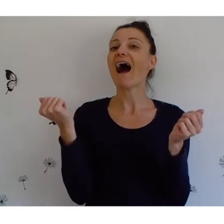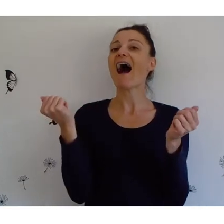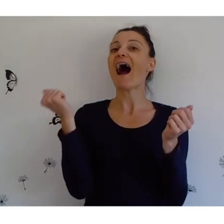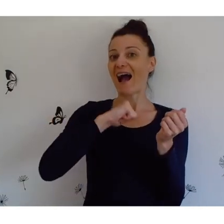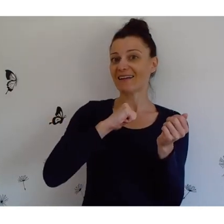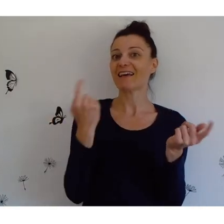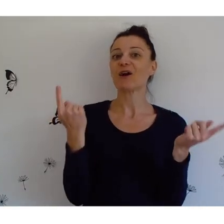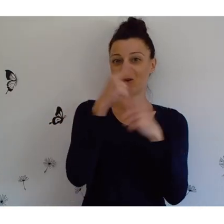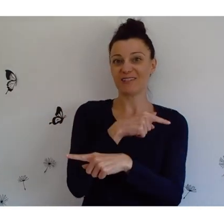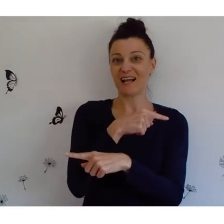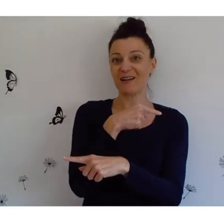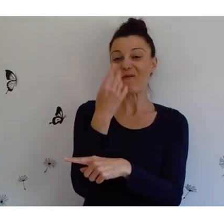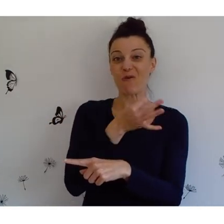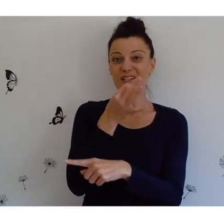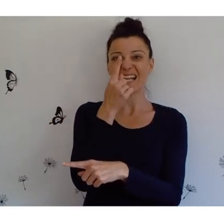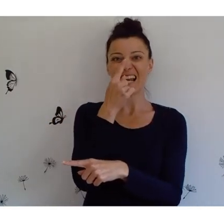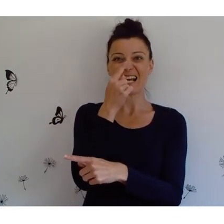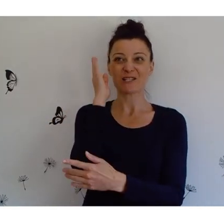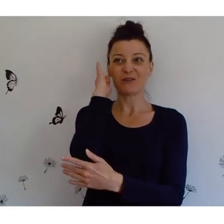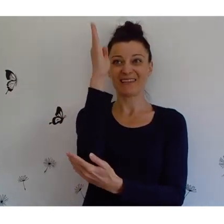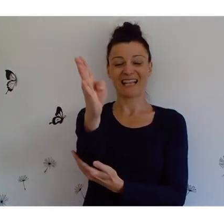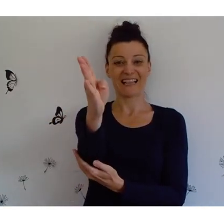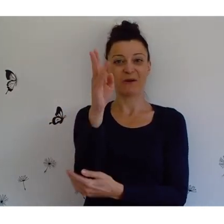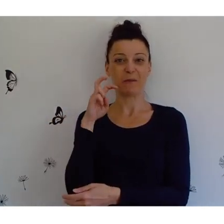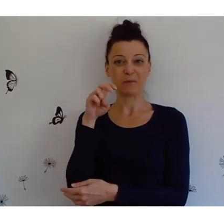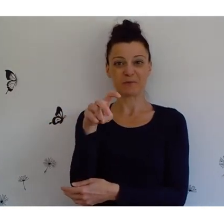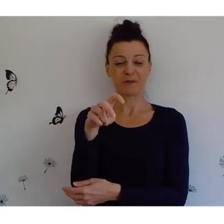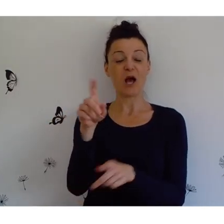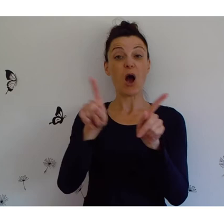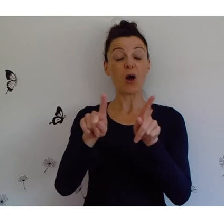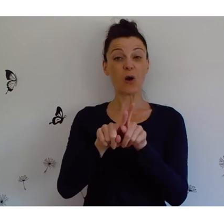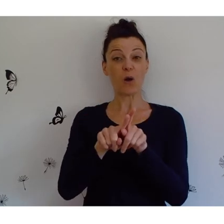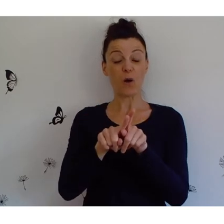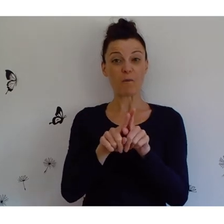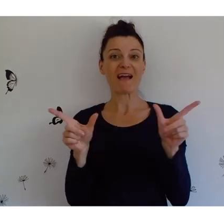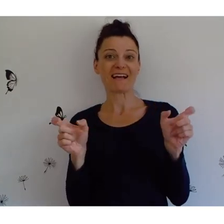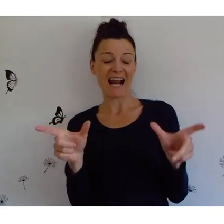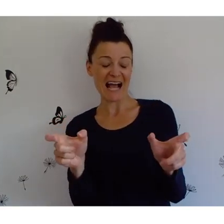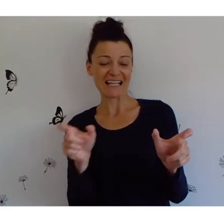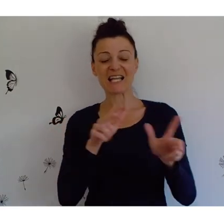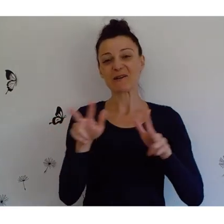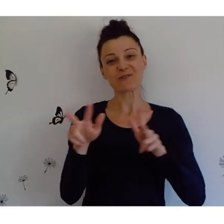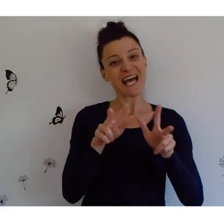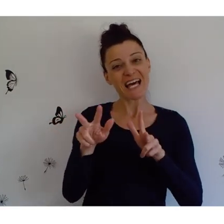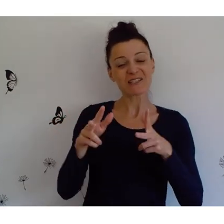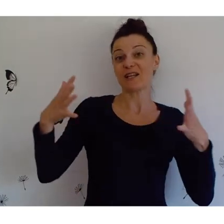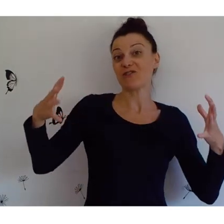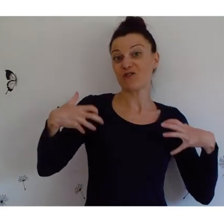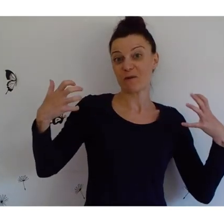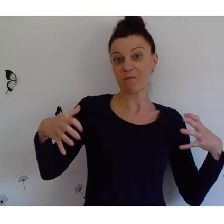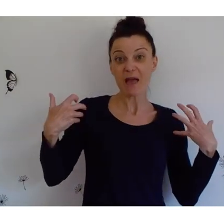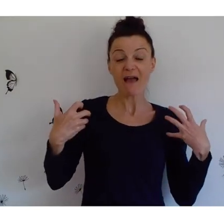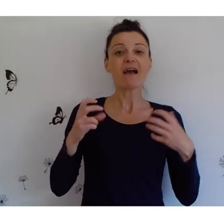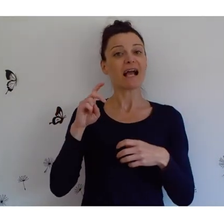col naso dritto davanti a sé. È come camminano i granchi, le lucertole, le scimmie.